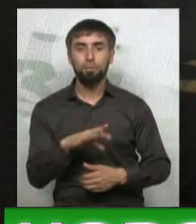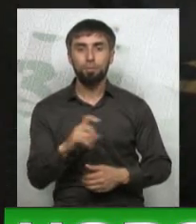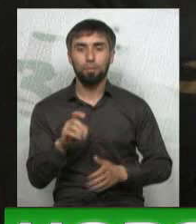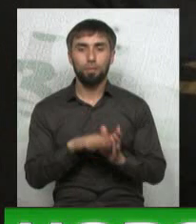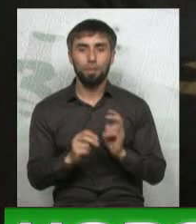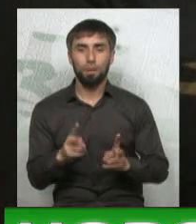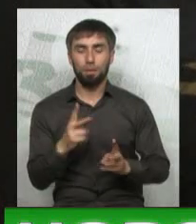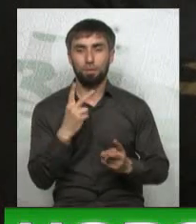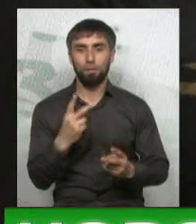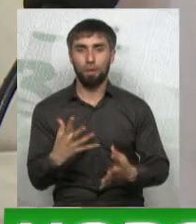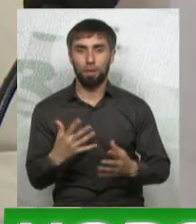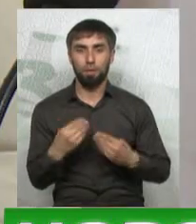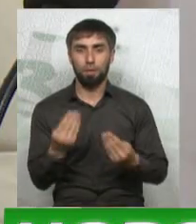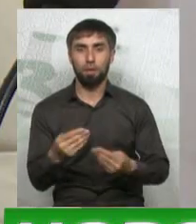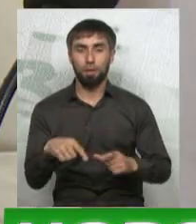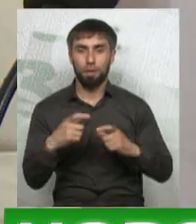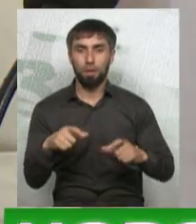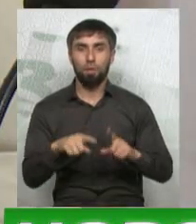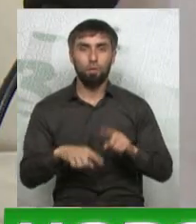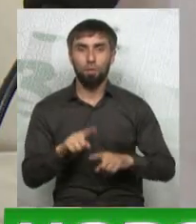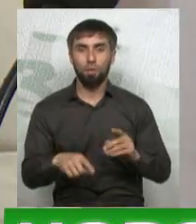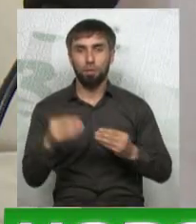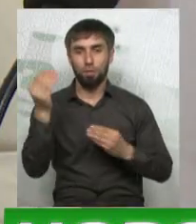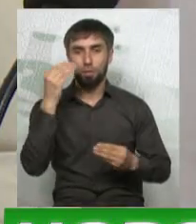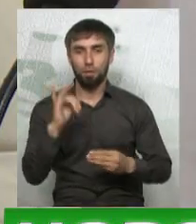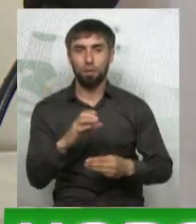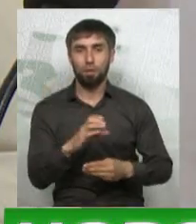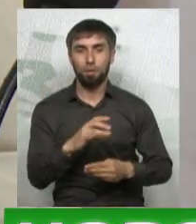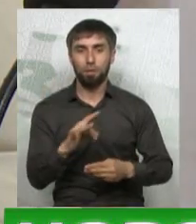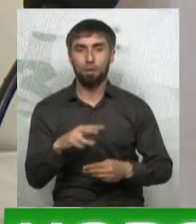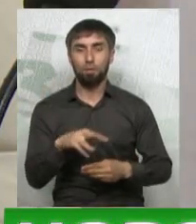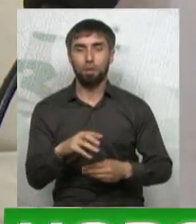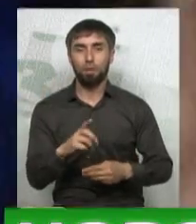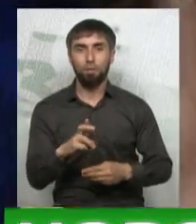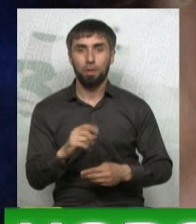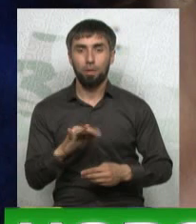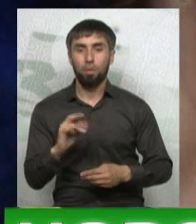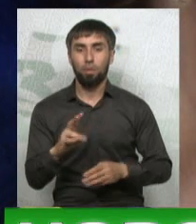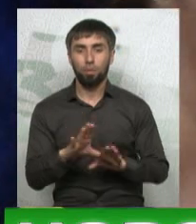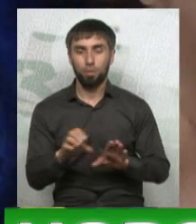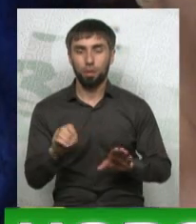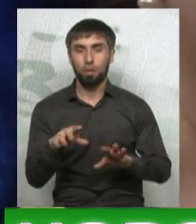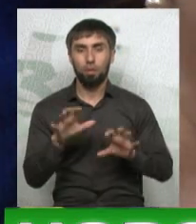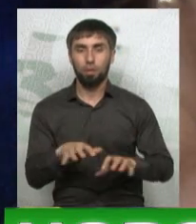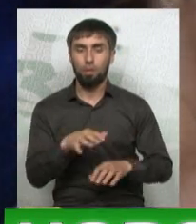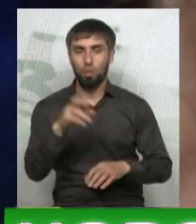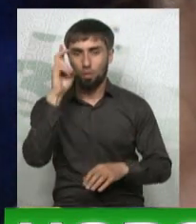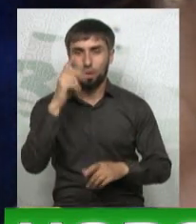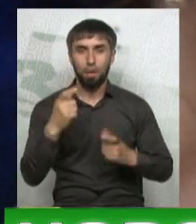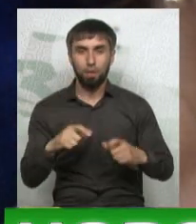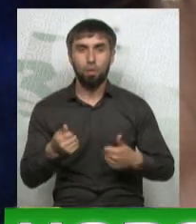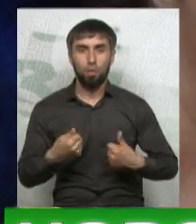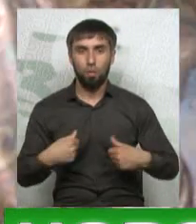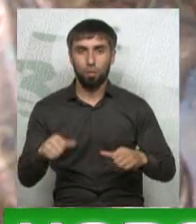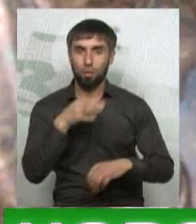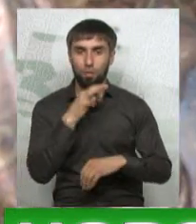безопасности и прозрачности сдачи на экзамене родителям напомнил и сенатор Мухарбек Барахоев, он же председатель Государственной экзаменационной